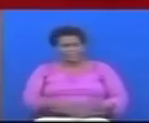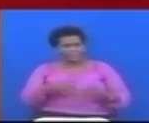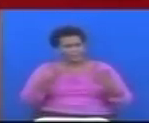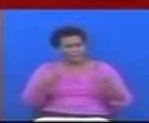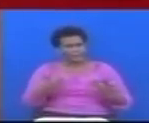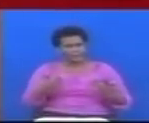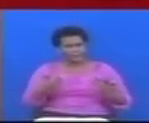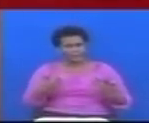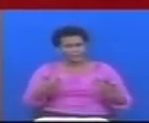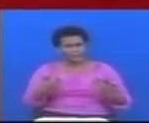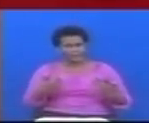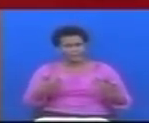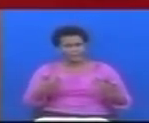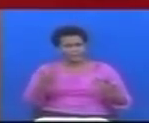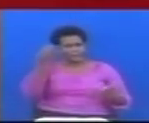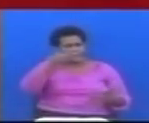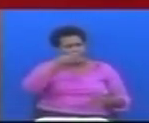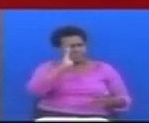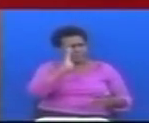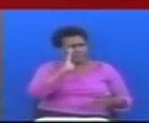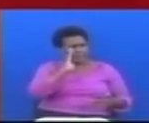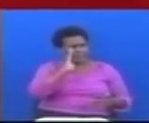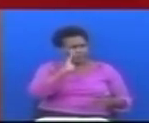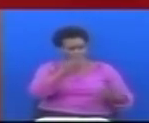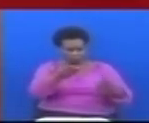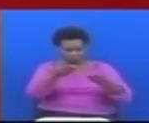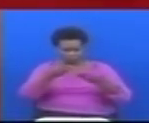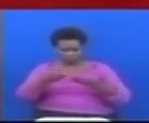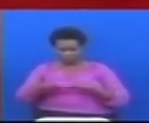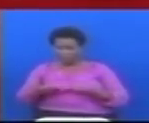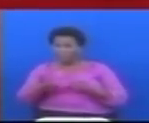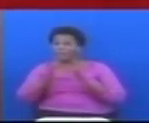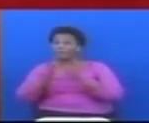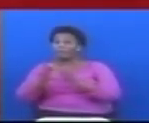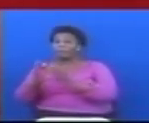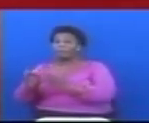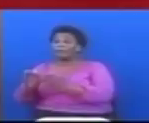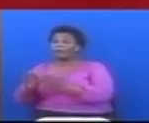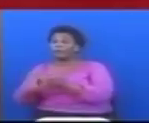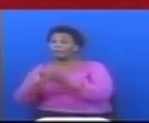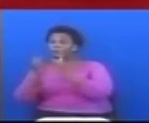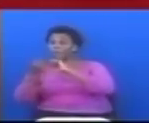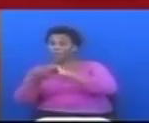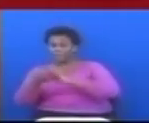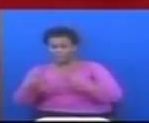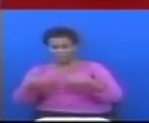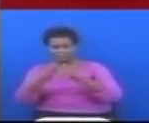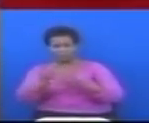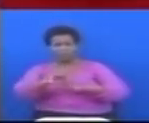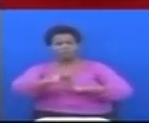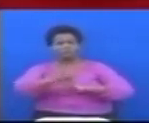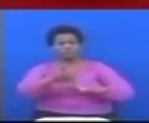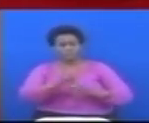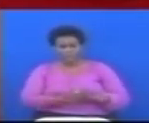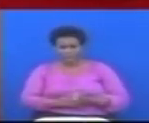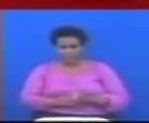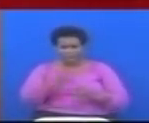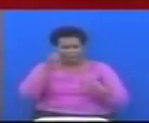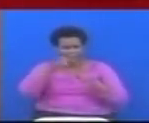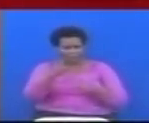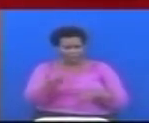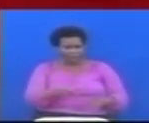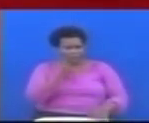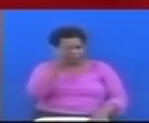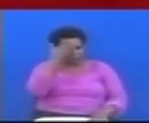serikali haiji na mpango mbadala wa kutoa ruhusa kwenye jamii ili kuwatambua hao watu